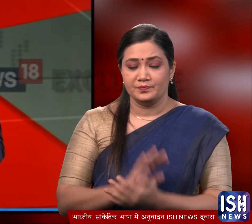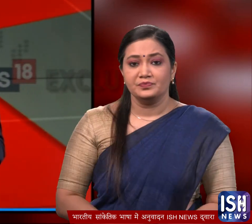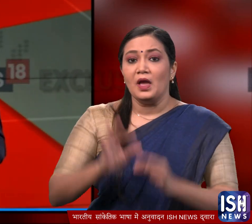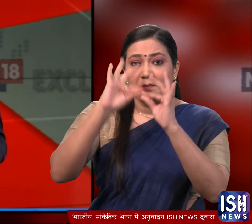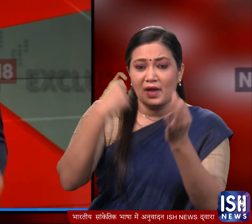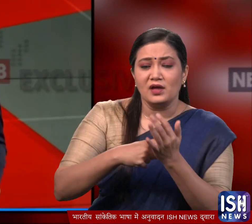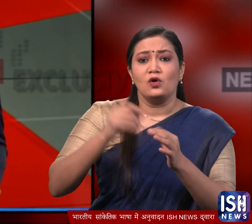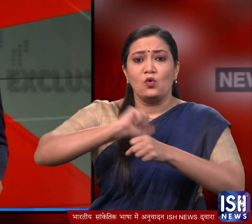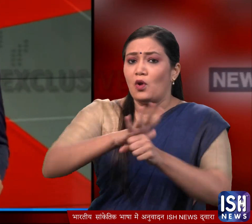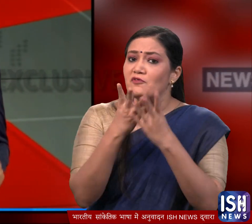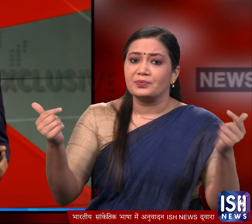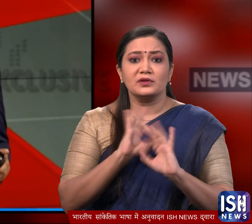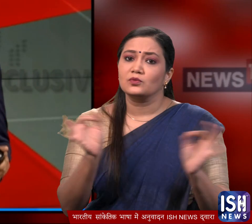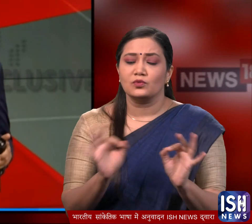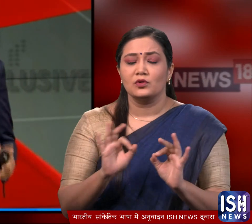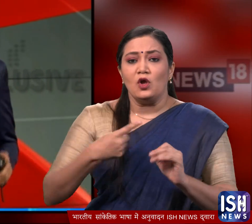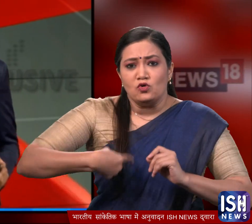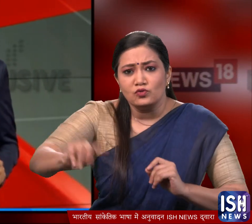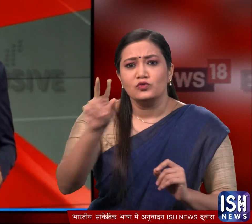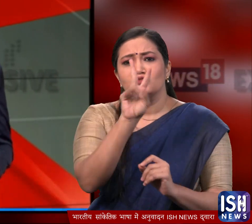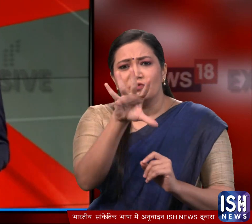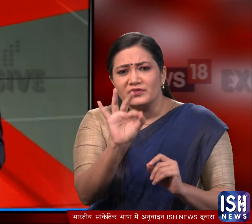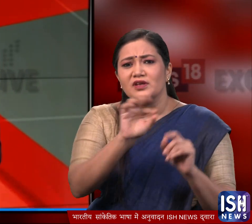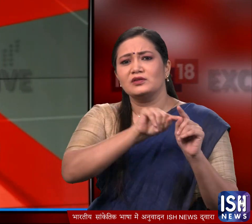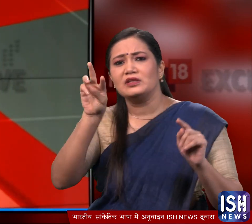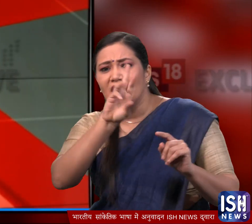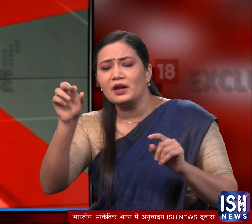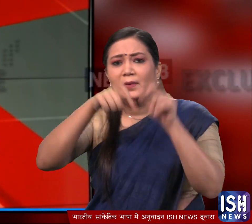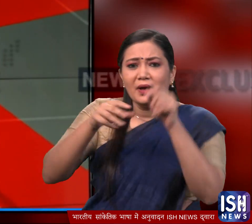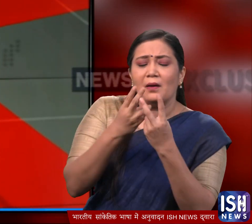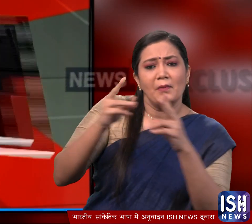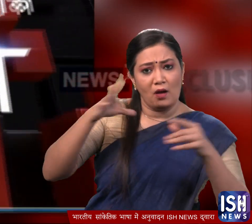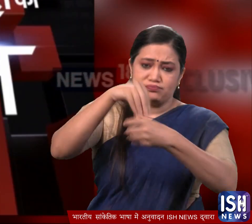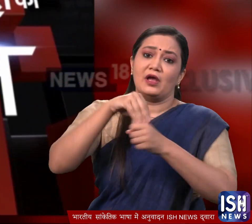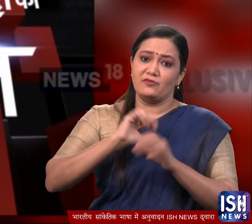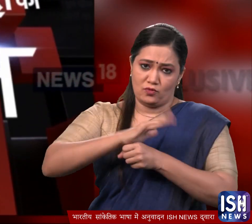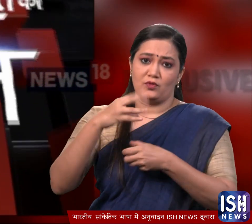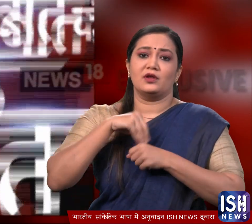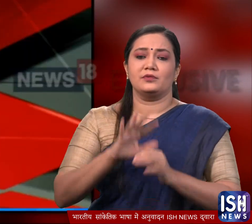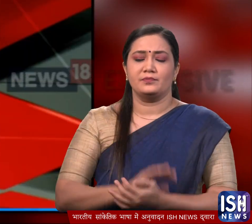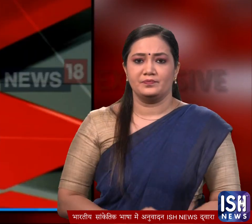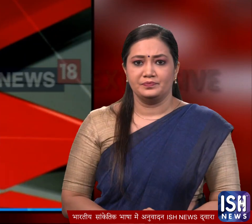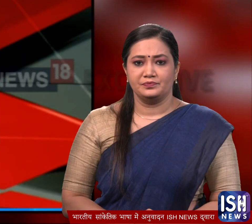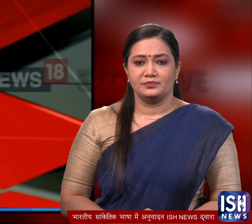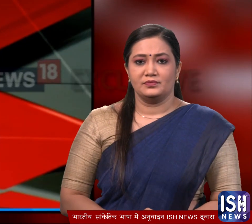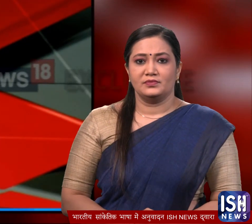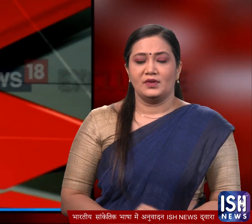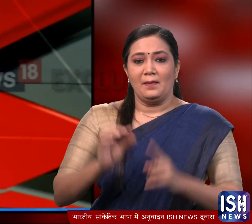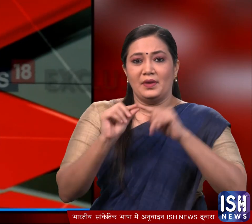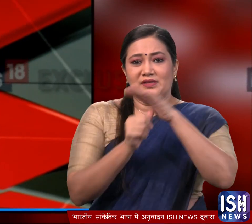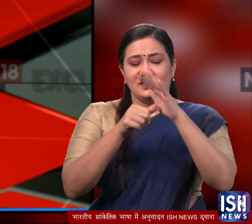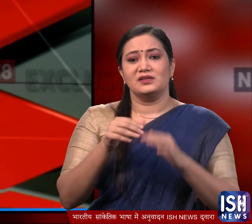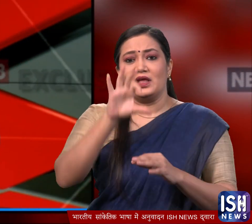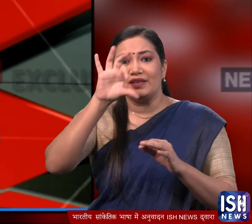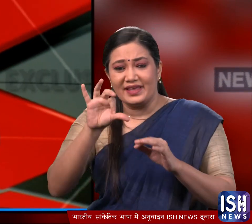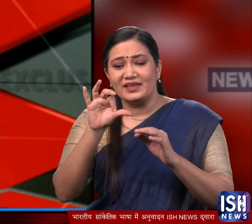बिहार में कोरोना अभी खत्म नहीं हुआ है और रोजाना 2-2.5 दर्जन लोग अब भी वायरस की चपेट में पाए जा रहे हैं। राष्ट्रपति ने सुप्रीम कोर्ट में 9